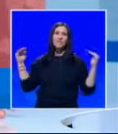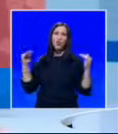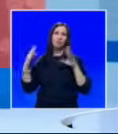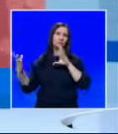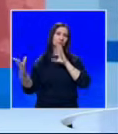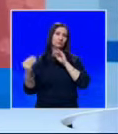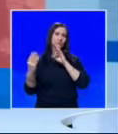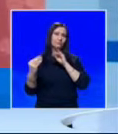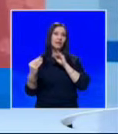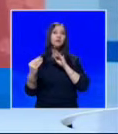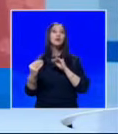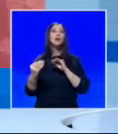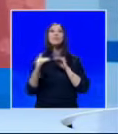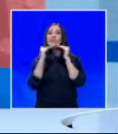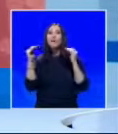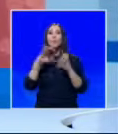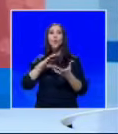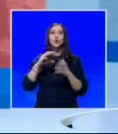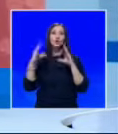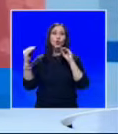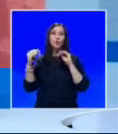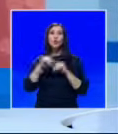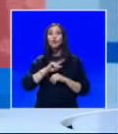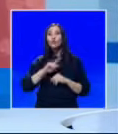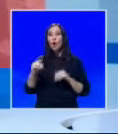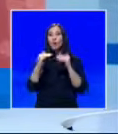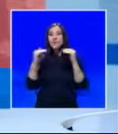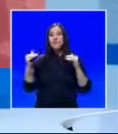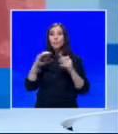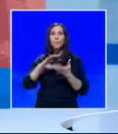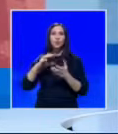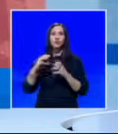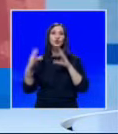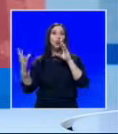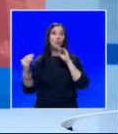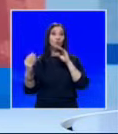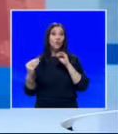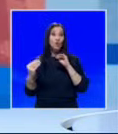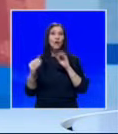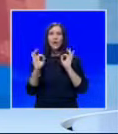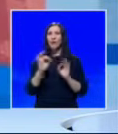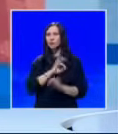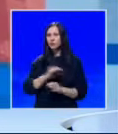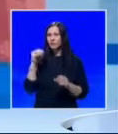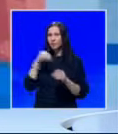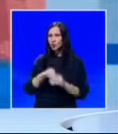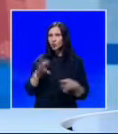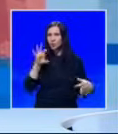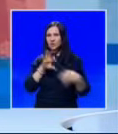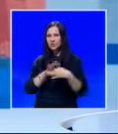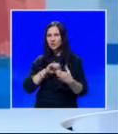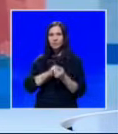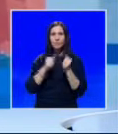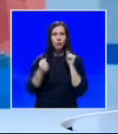риторика, на ниво политическо говорене, но до ниво политическо говорене и реални резултати, включително свързани